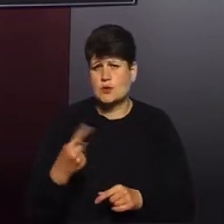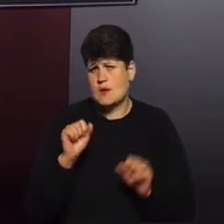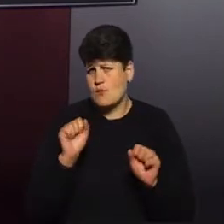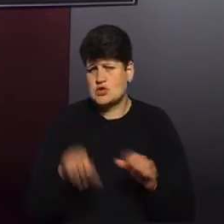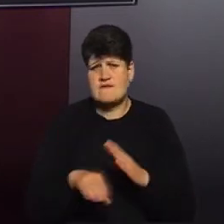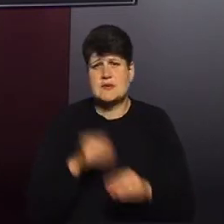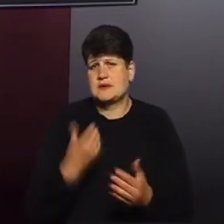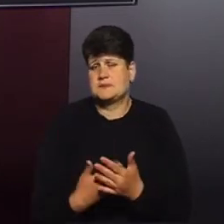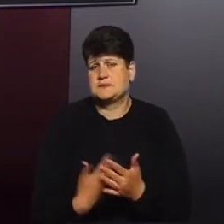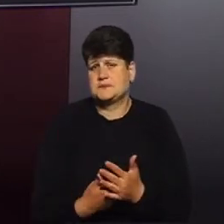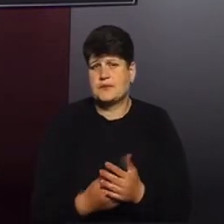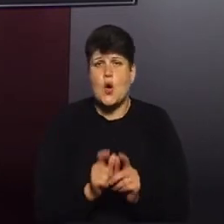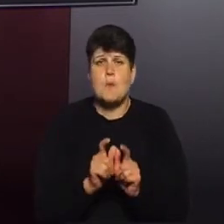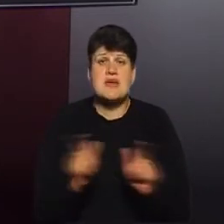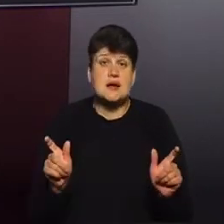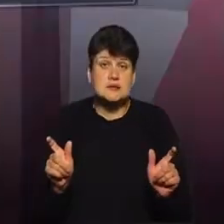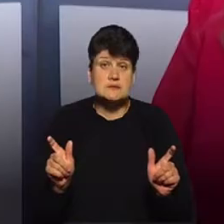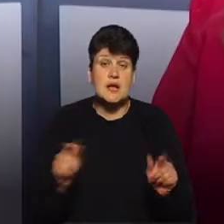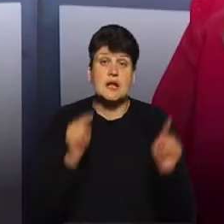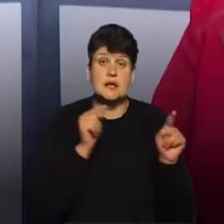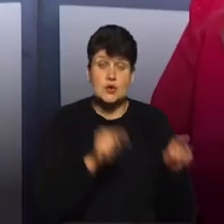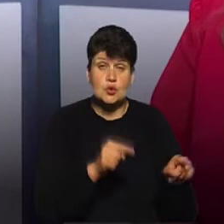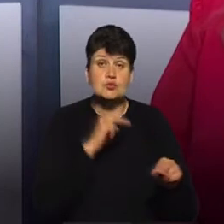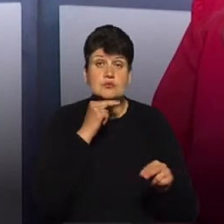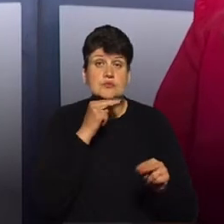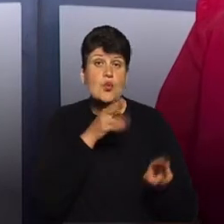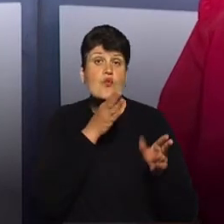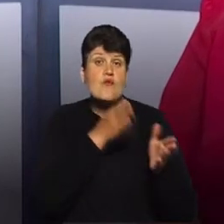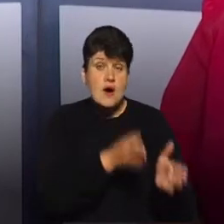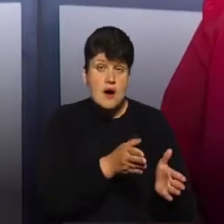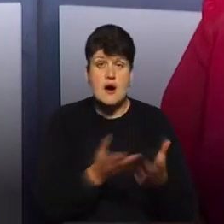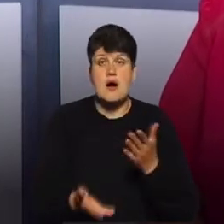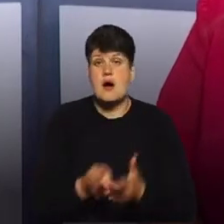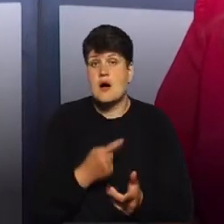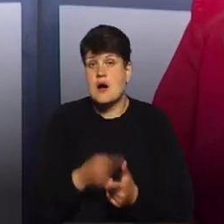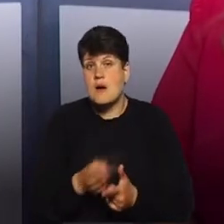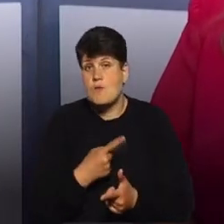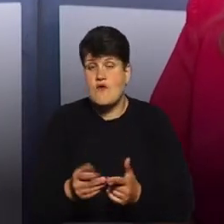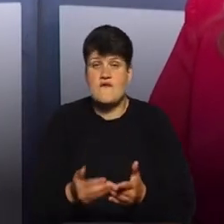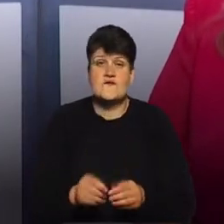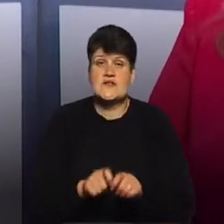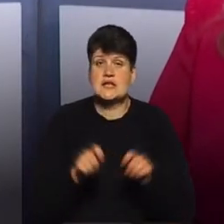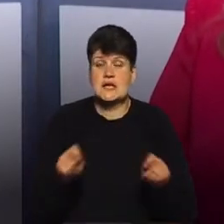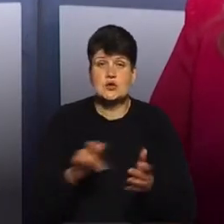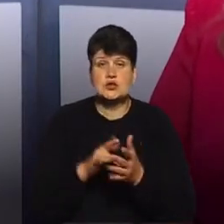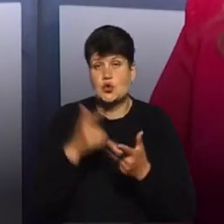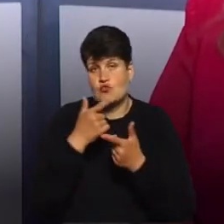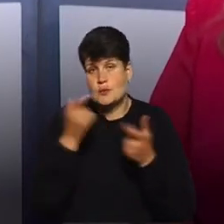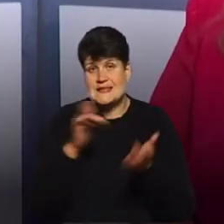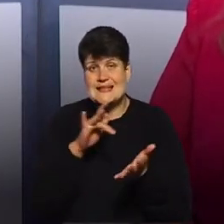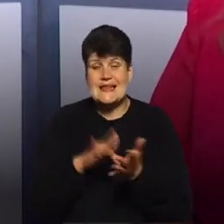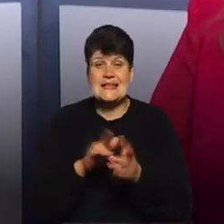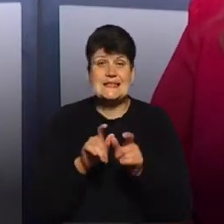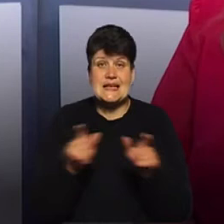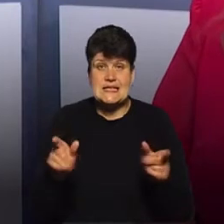об'єкт і на ньому зосередити свою увагу, або відкрити туристичний інформаційний центр, як це робиться дуже багато і дуже часто, але за кошти органів